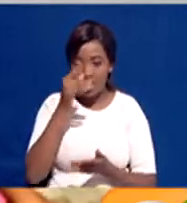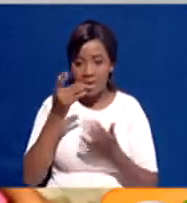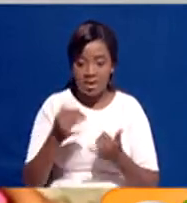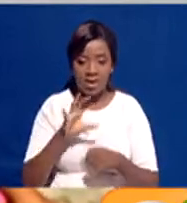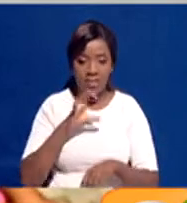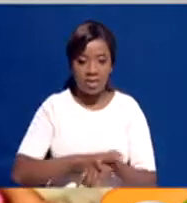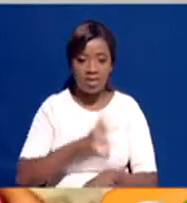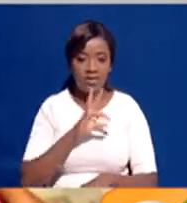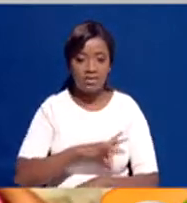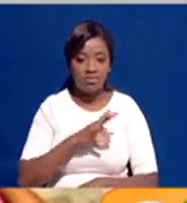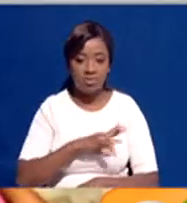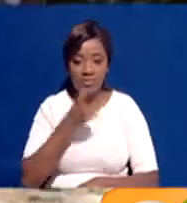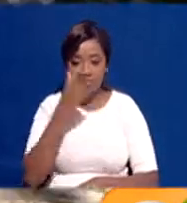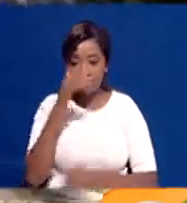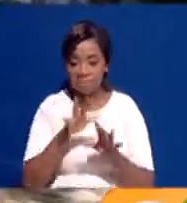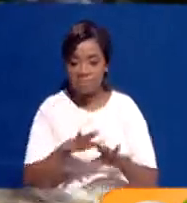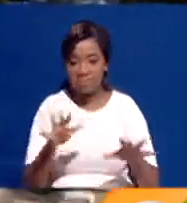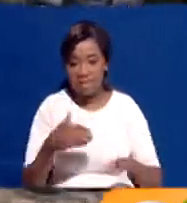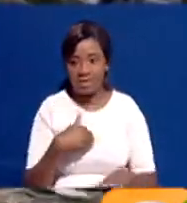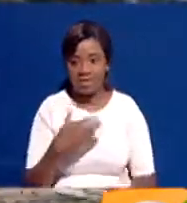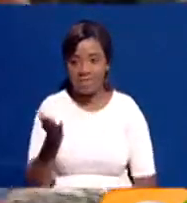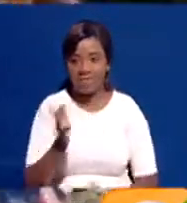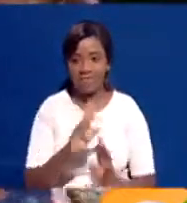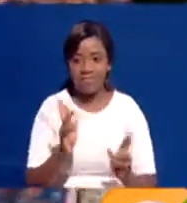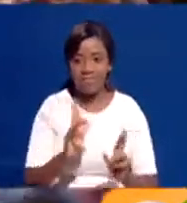wingi kwa sababu ya soko.